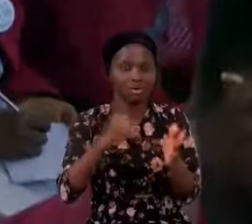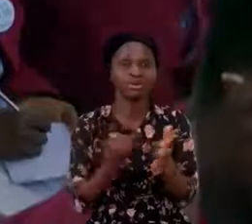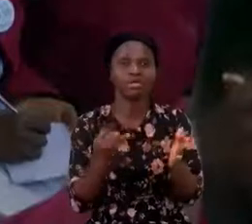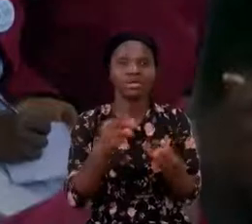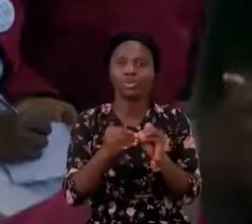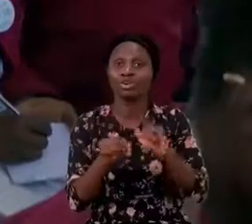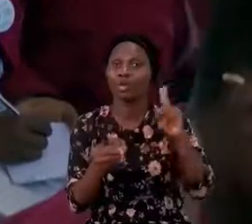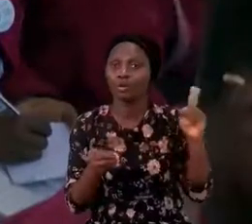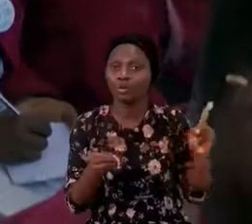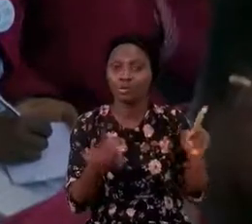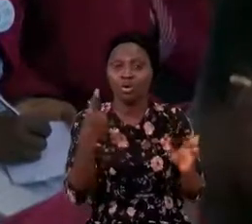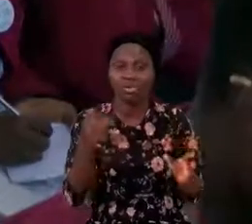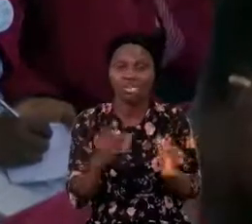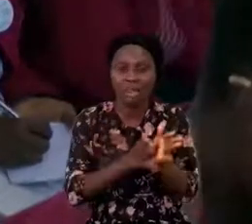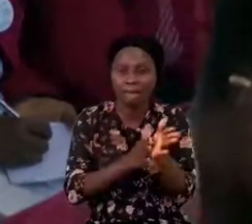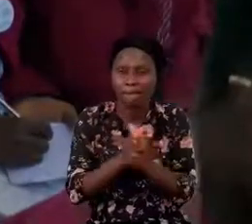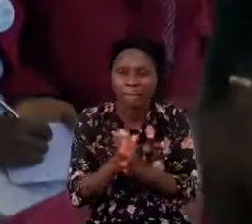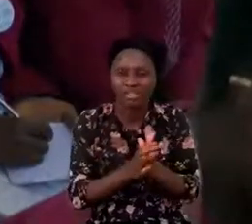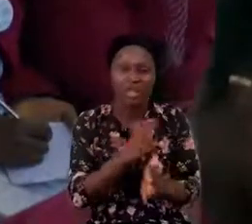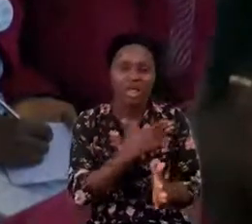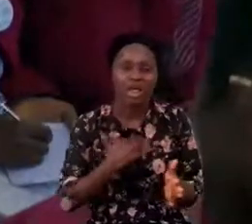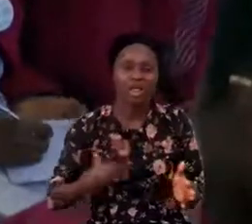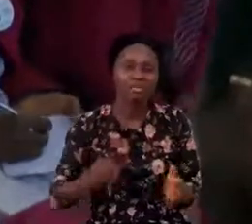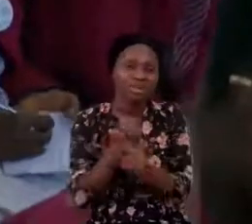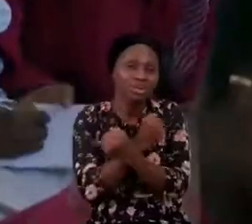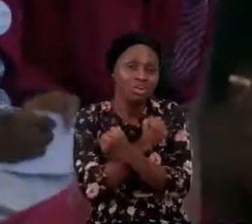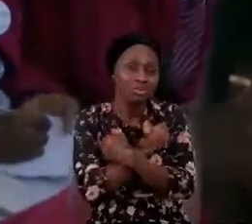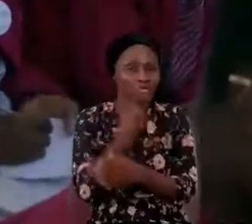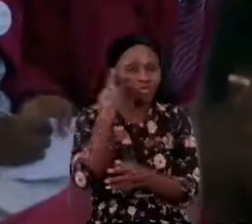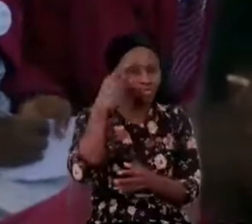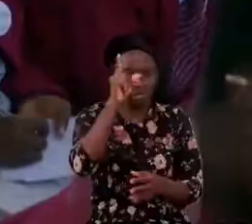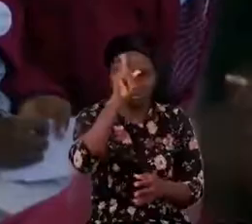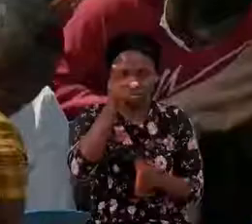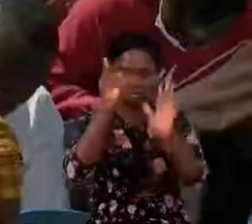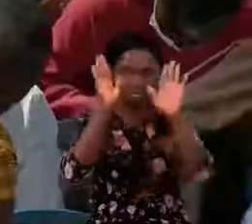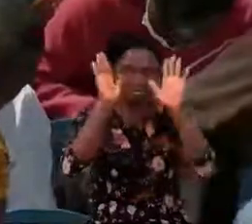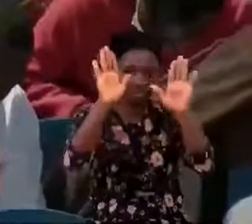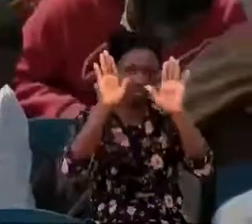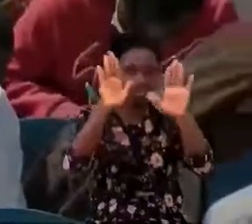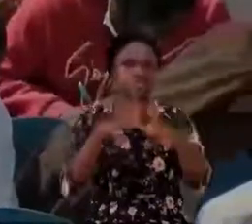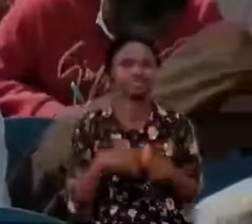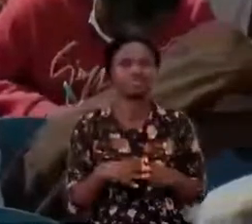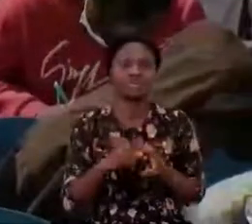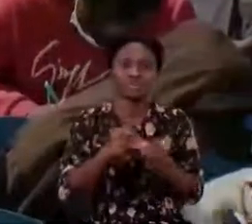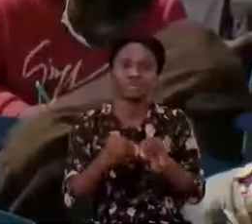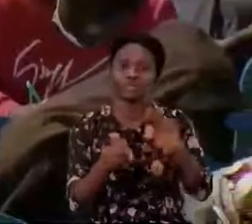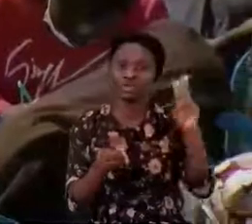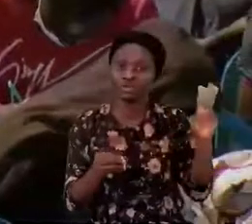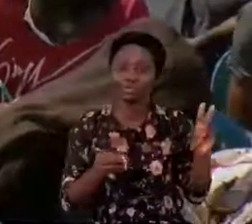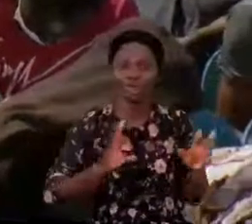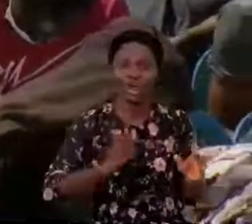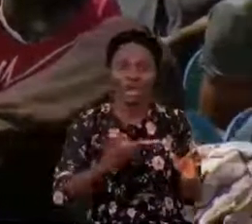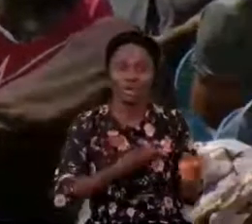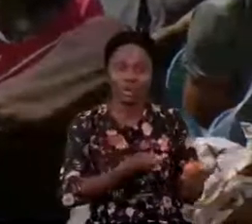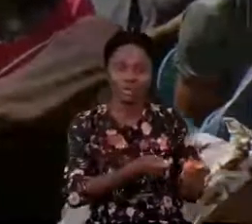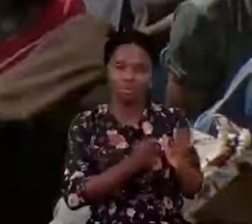élément, notre poursuite d'apprendre à être excellent. Troisième élément, la